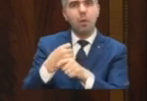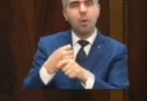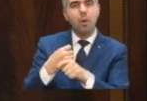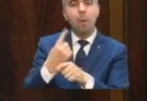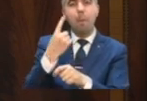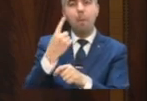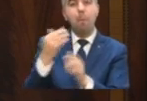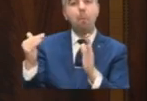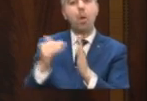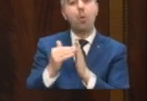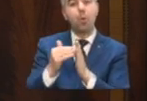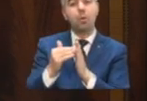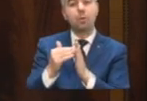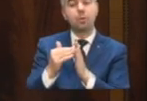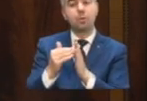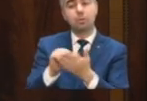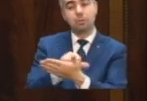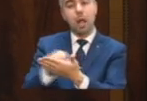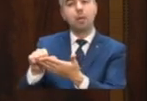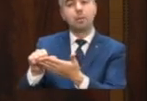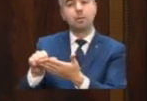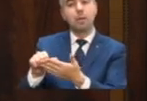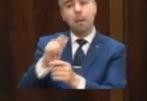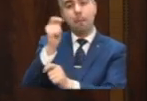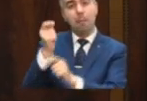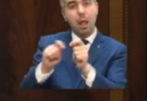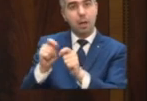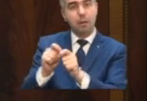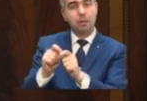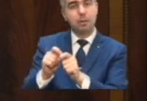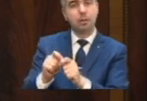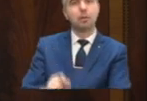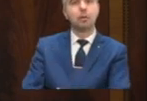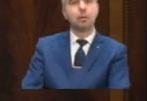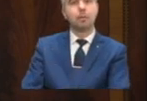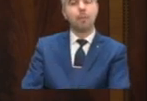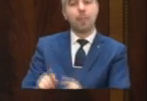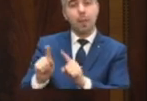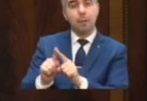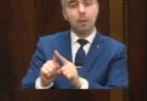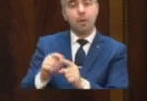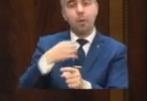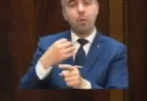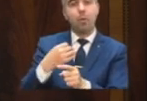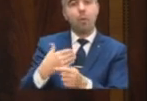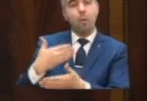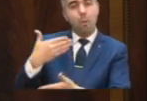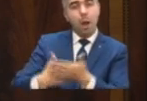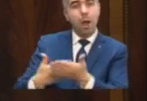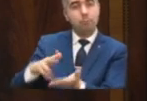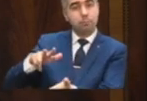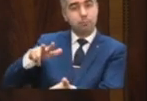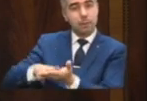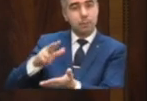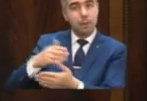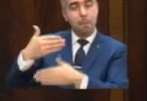مليون والفوق باش يتصوبوا البلانات مليون، اما الاستمرار السيد باش يدير استمرار باش يحصل على الرخصه